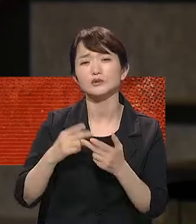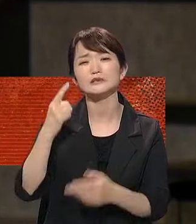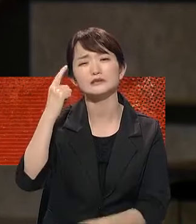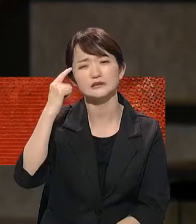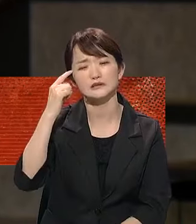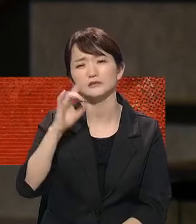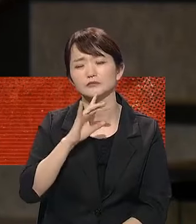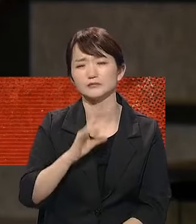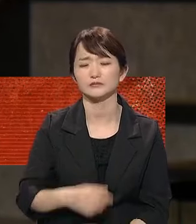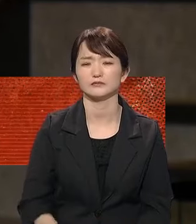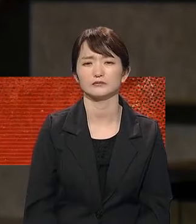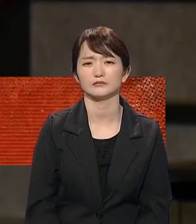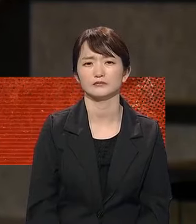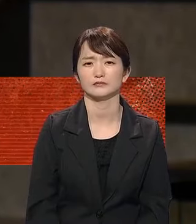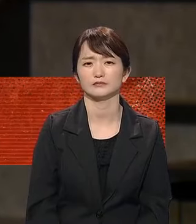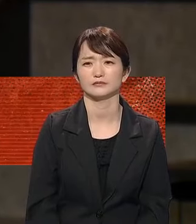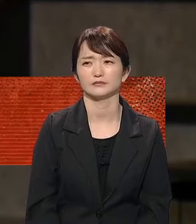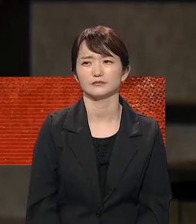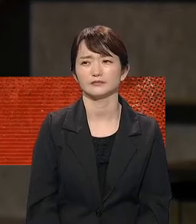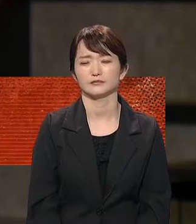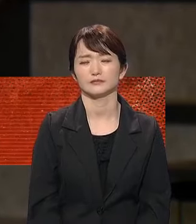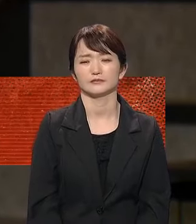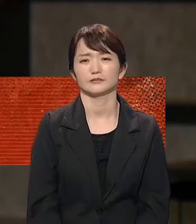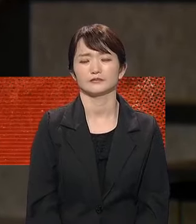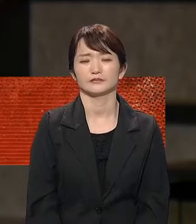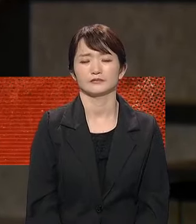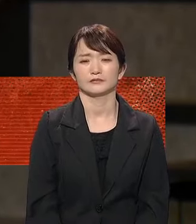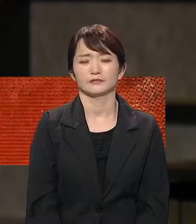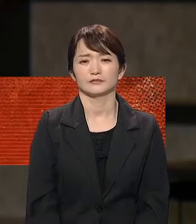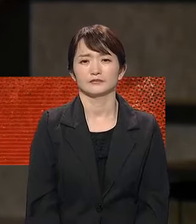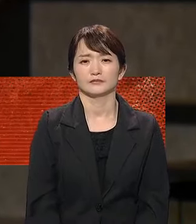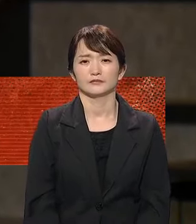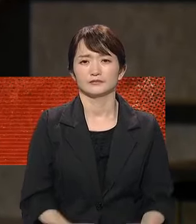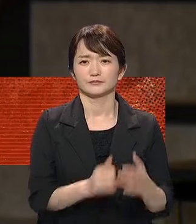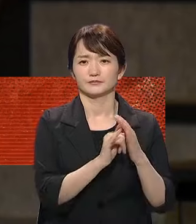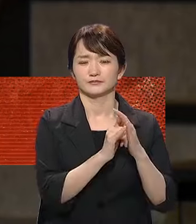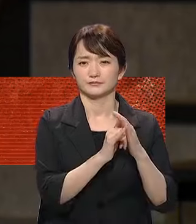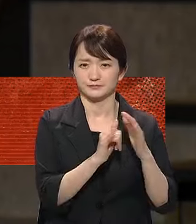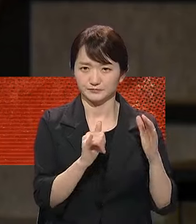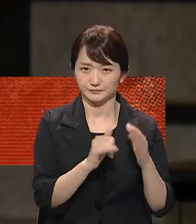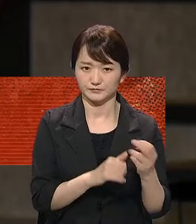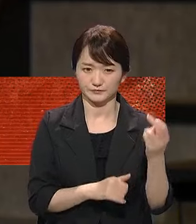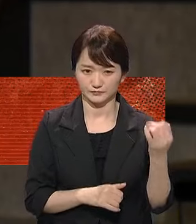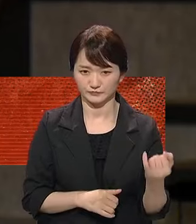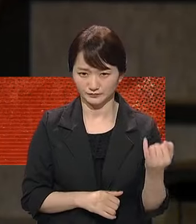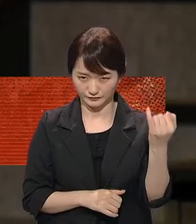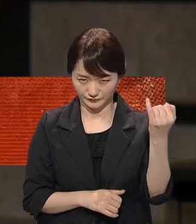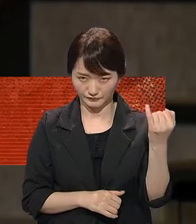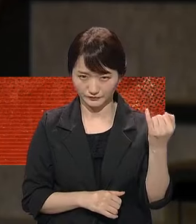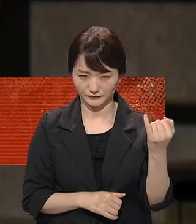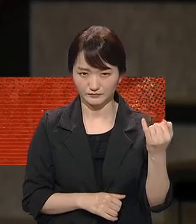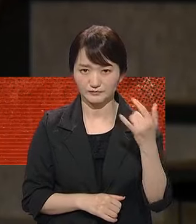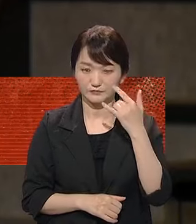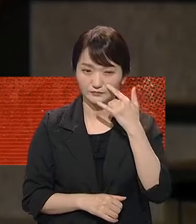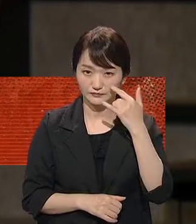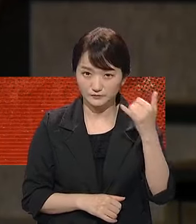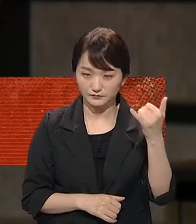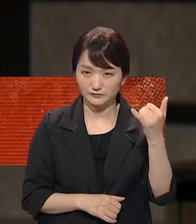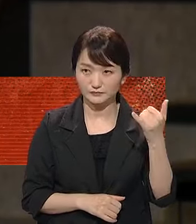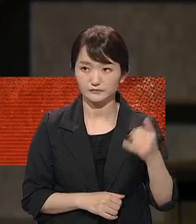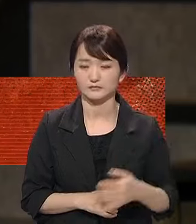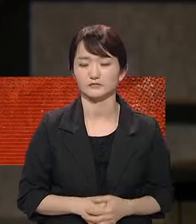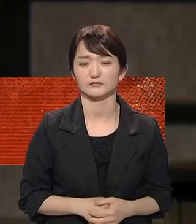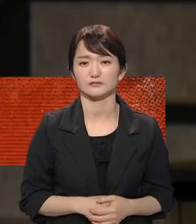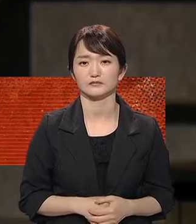생각이거든요 그러니까 어떻게 보면 그쪽에서는 이게 가족 간이라도 이게 뭐 진정한 가족이라면 전부다 다